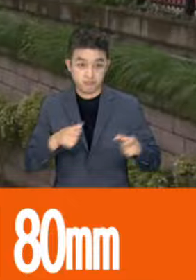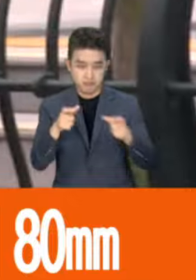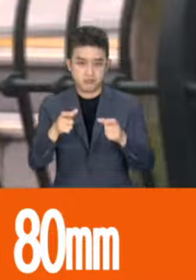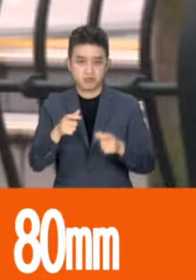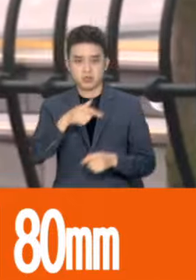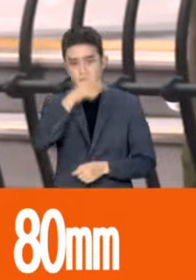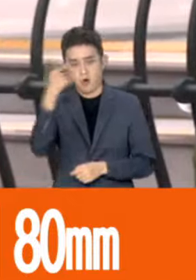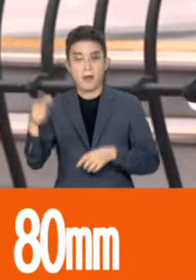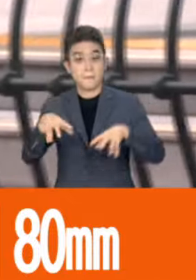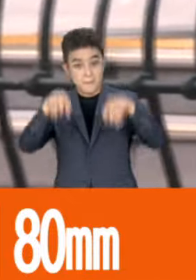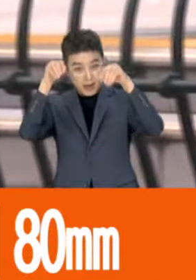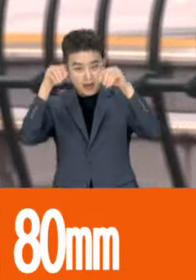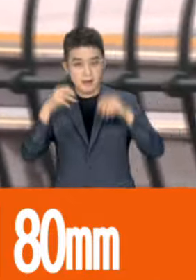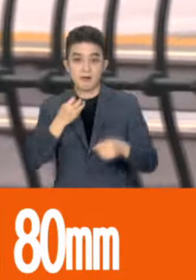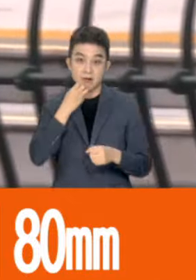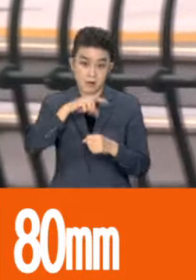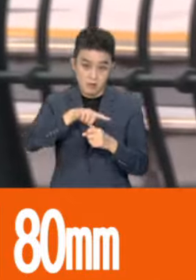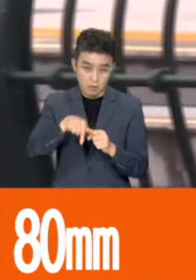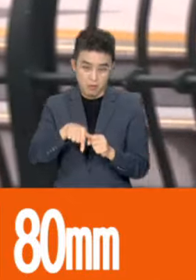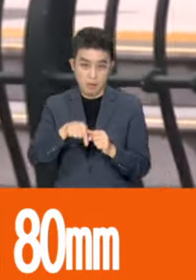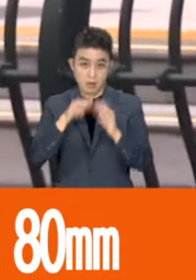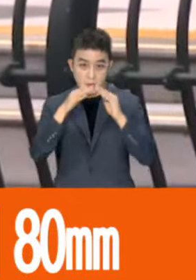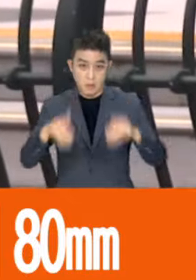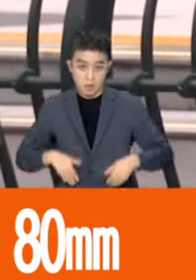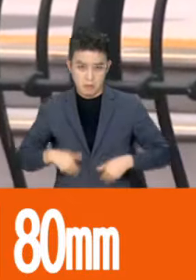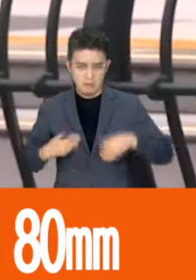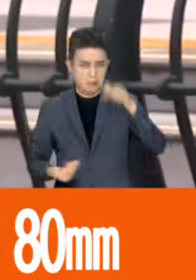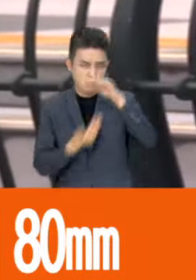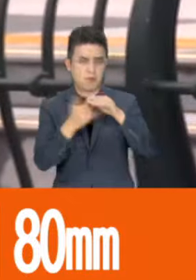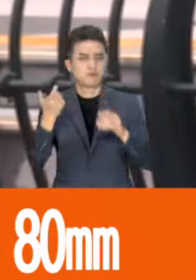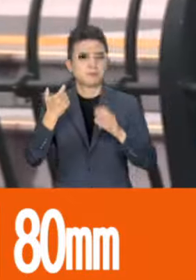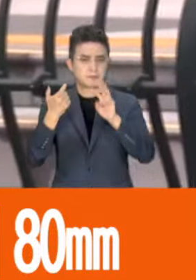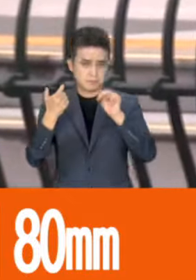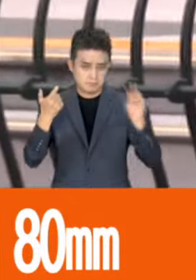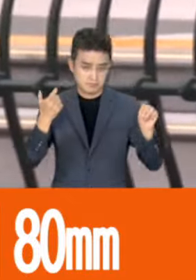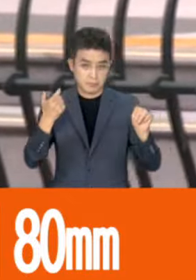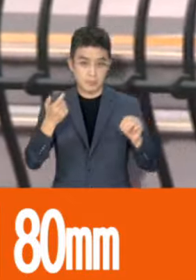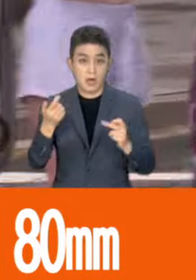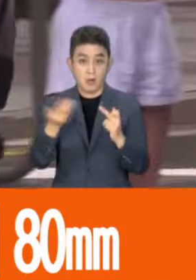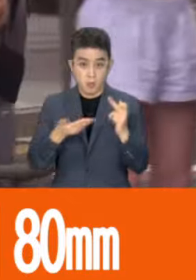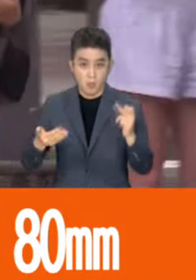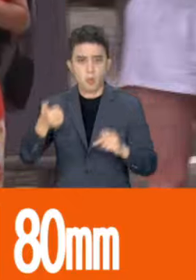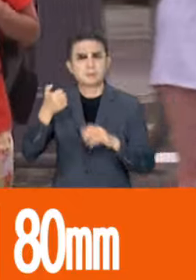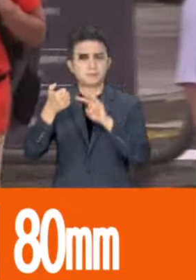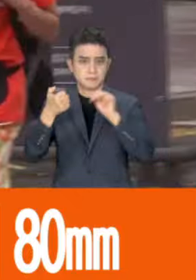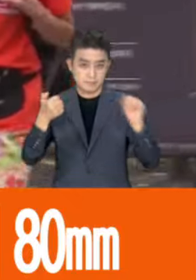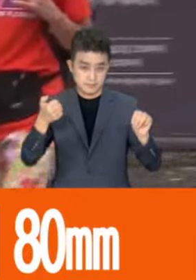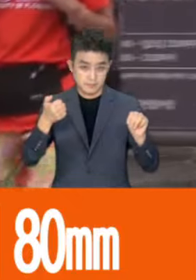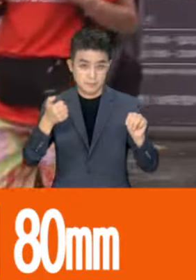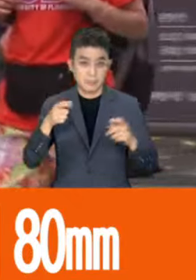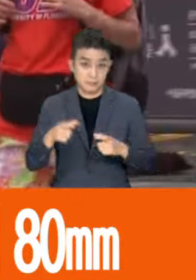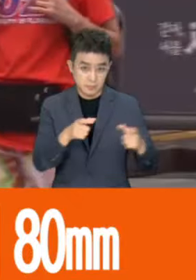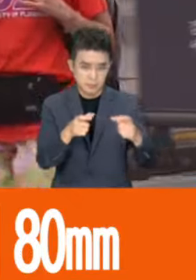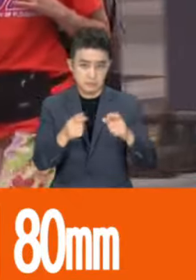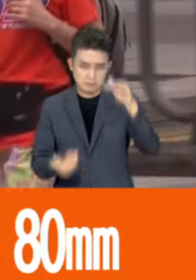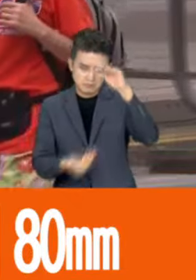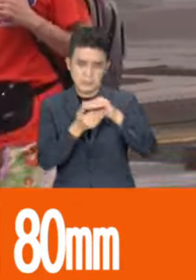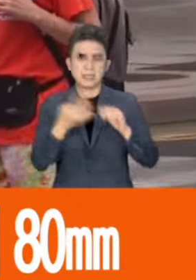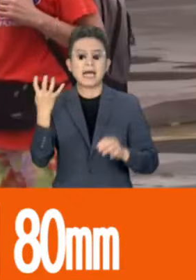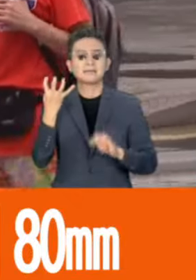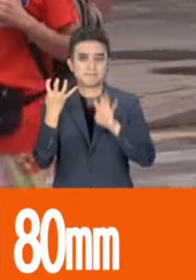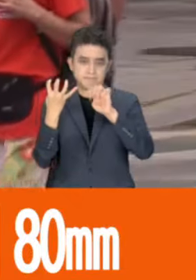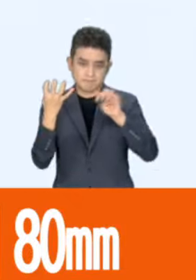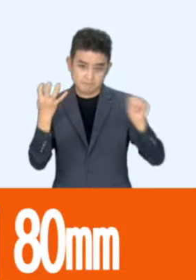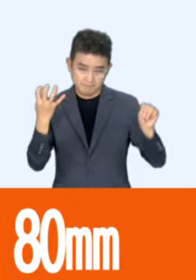그치겠는데요. 수도권과 호남의 최고 60mm, 강원도의 최고 50mm, 그 밖의 지역은 최고 40mm 정도가